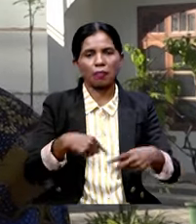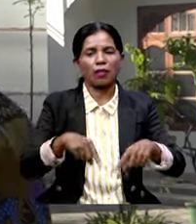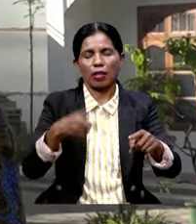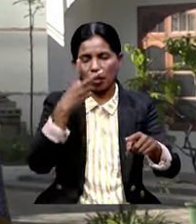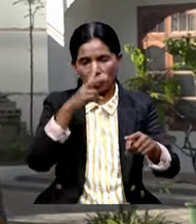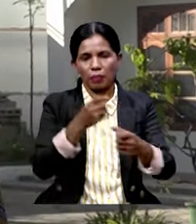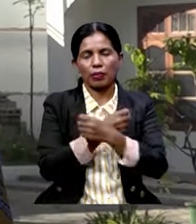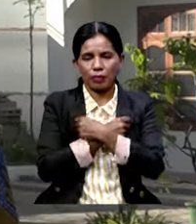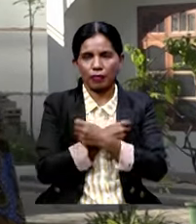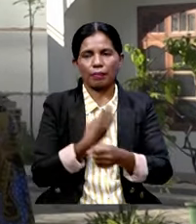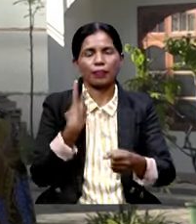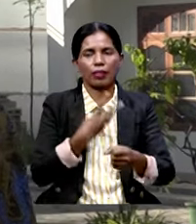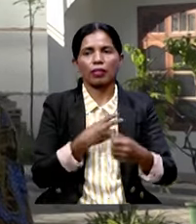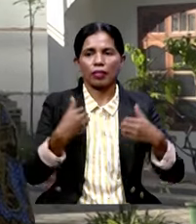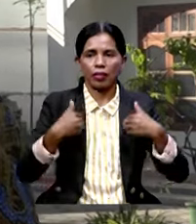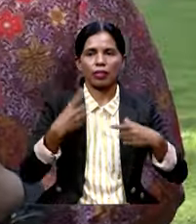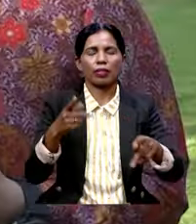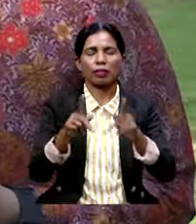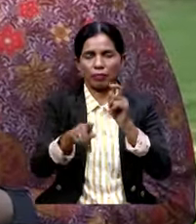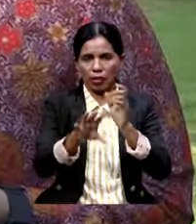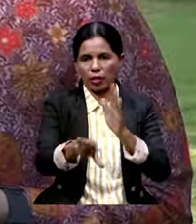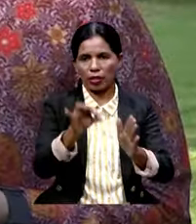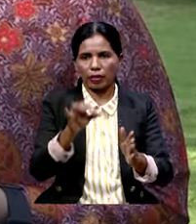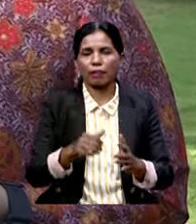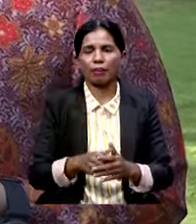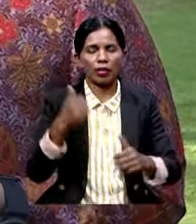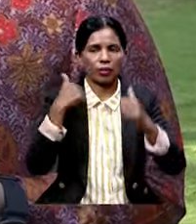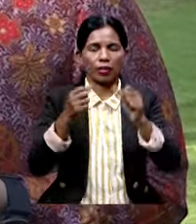saya kira pasti ada sesuatu yang kita dapat nantionia